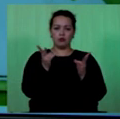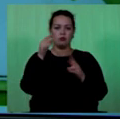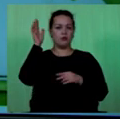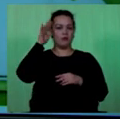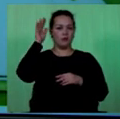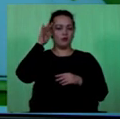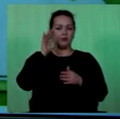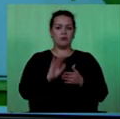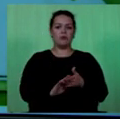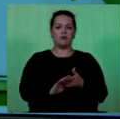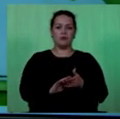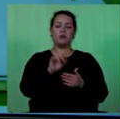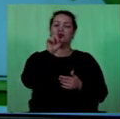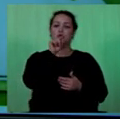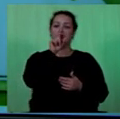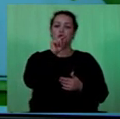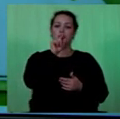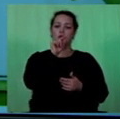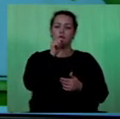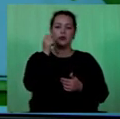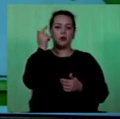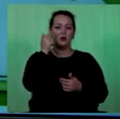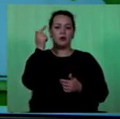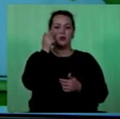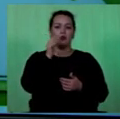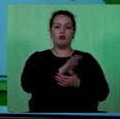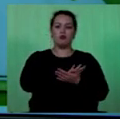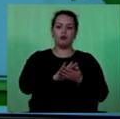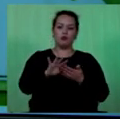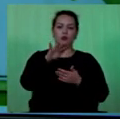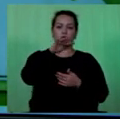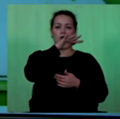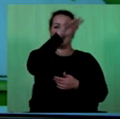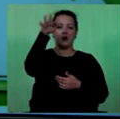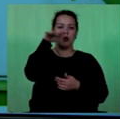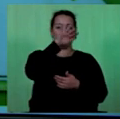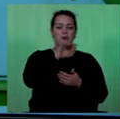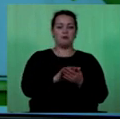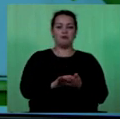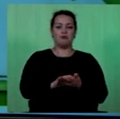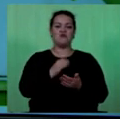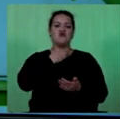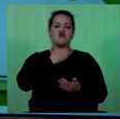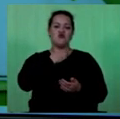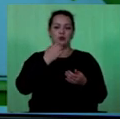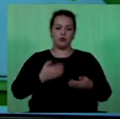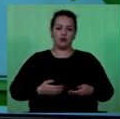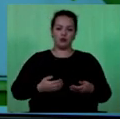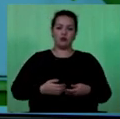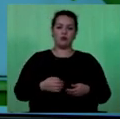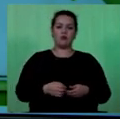вода, птицам – голубое и чистое небо, диким животным –